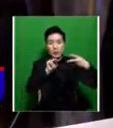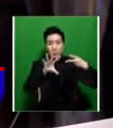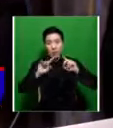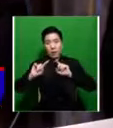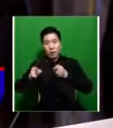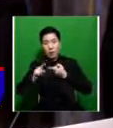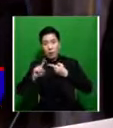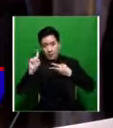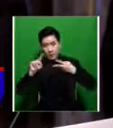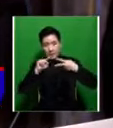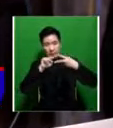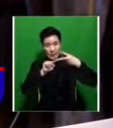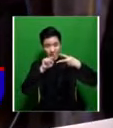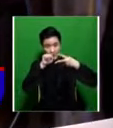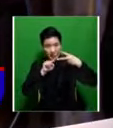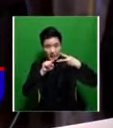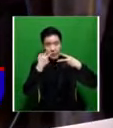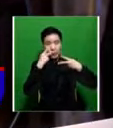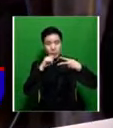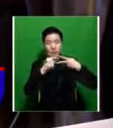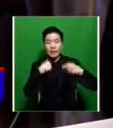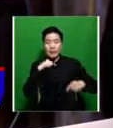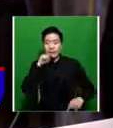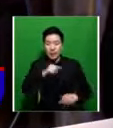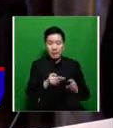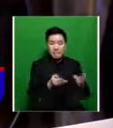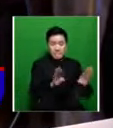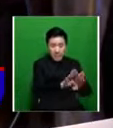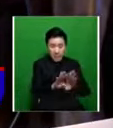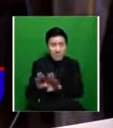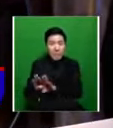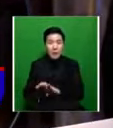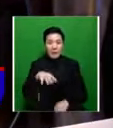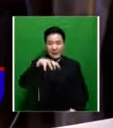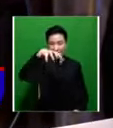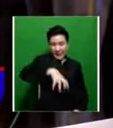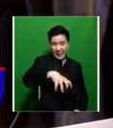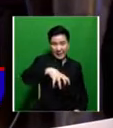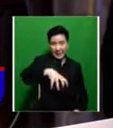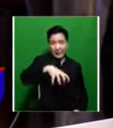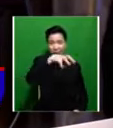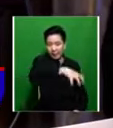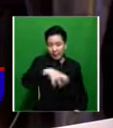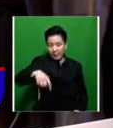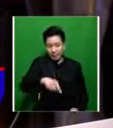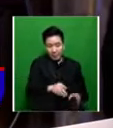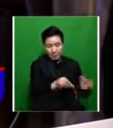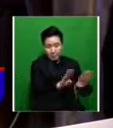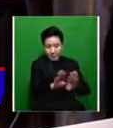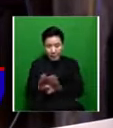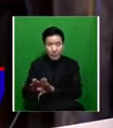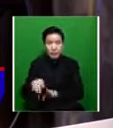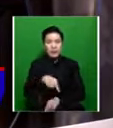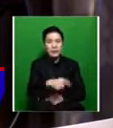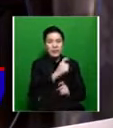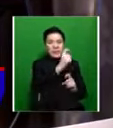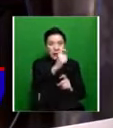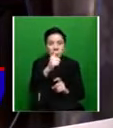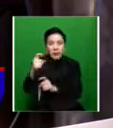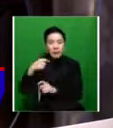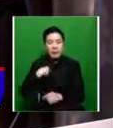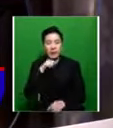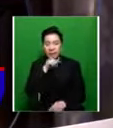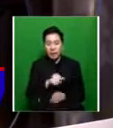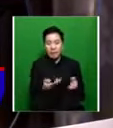ขอย้ำอีกครั้งหนึ่งนะครับว่าไอ้ตัวที่ปิดเนี่ยคือปิดสถานที่นะครับปิดสถานที่คือสถานที่ที่มีความเสี่ยงสูงนะ